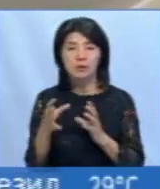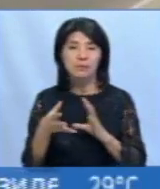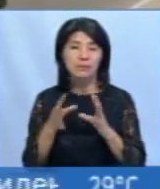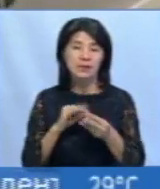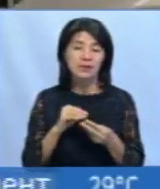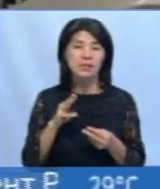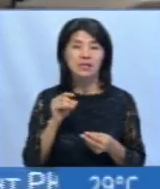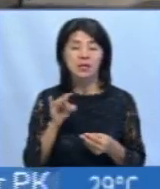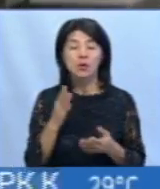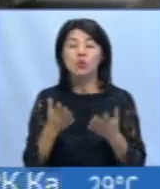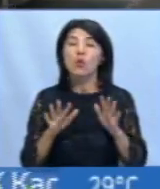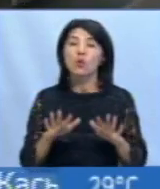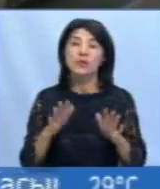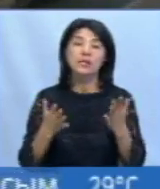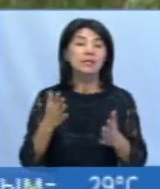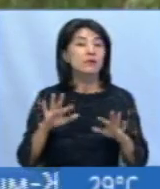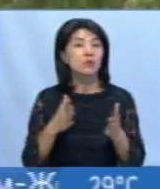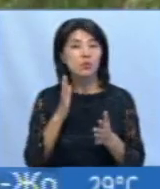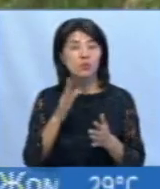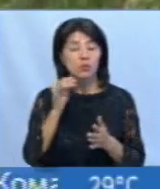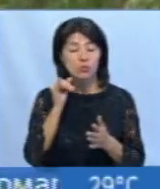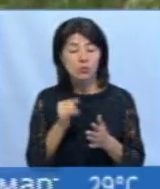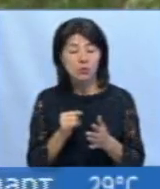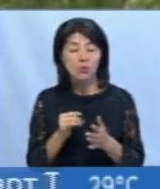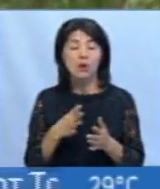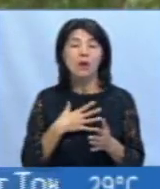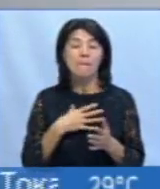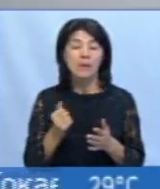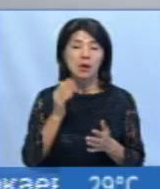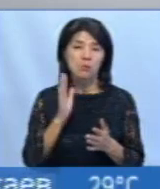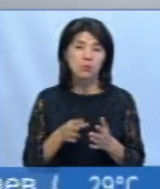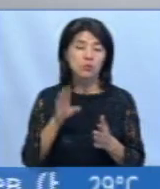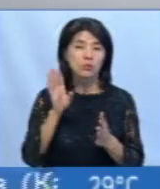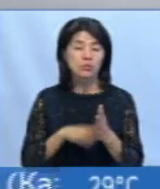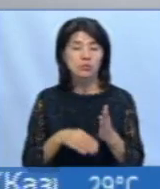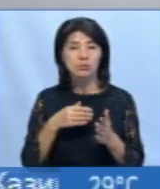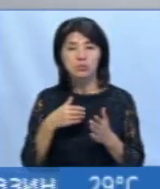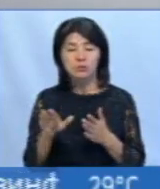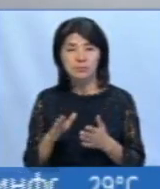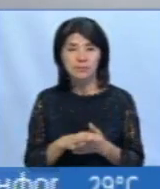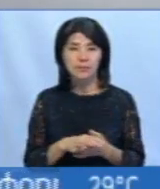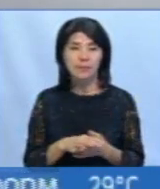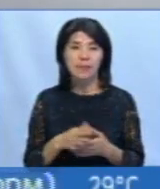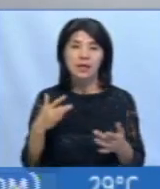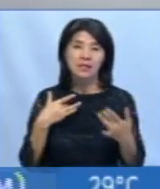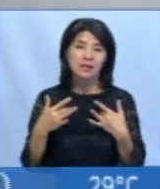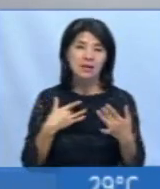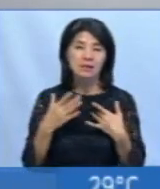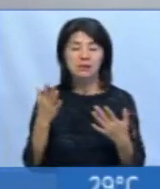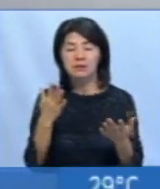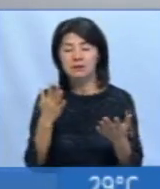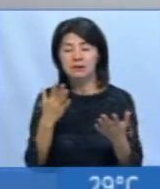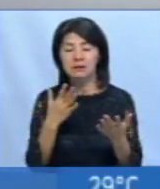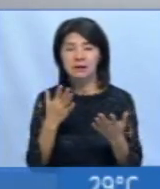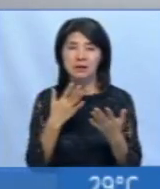ухудшения эпидемиологической ситуации разрешение будет отменено. Театры, также кинотеатры остаются, концертные залы, выставки остаются пока под запретом.